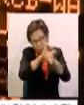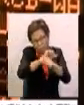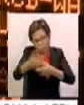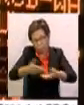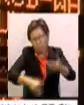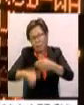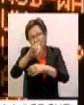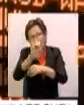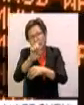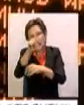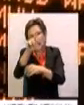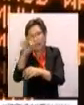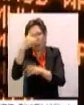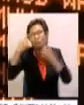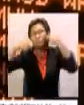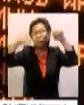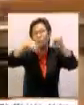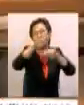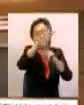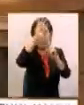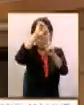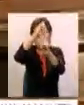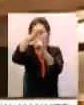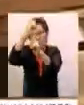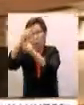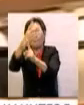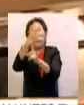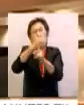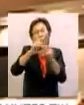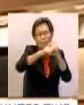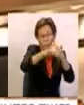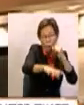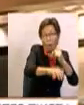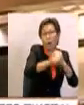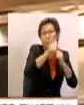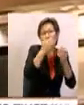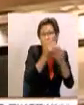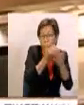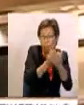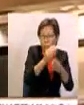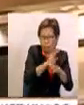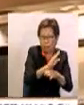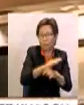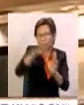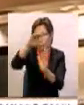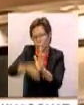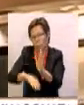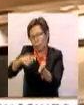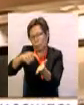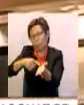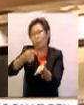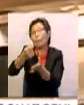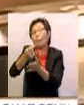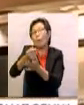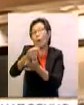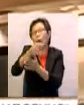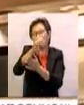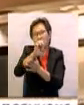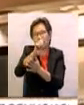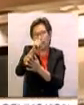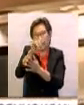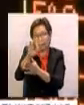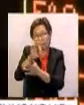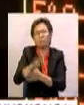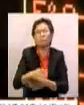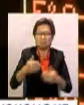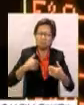perdagangan ETF bagi mencapai 4 objektif, antaranya mempromosi keberkesanan perniagaan dan mengurangkan kos pematuhan oleh ETF. Selain